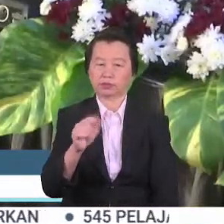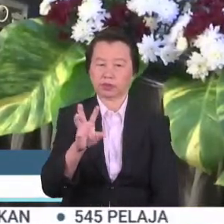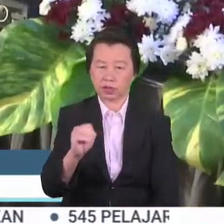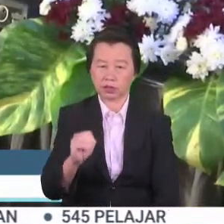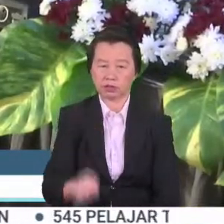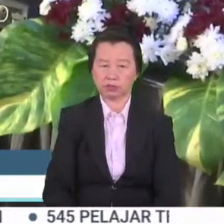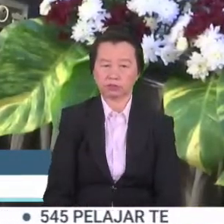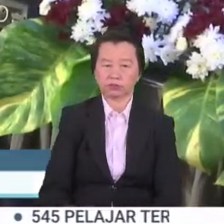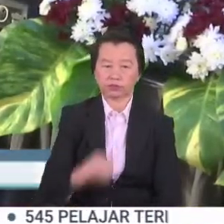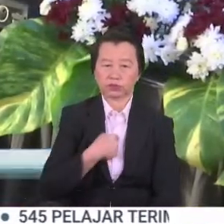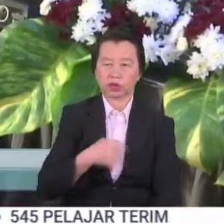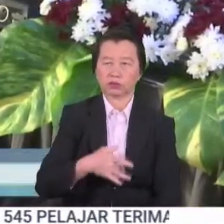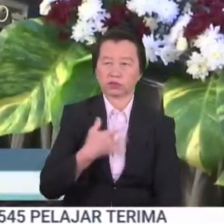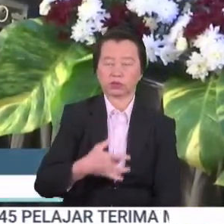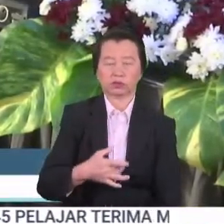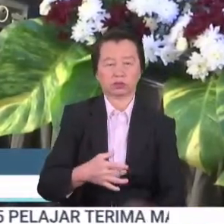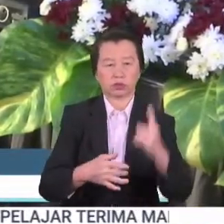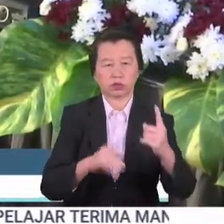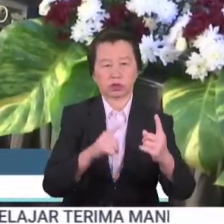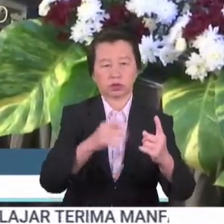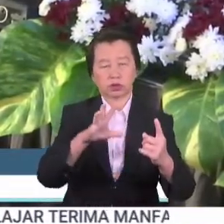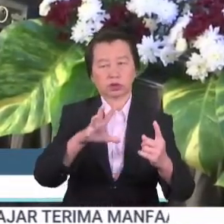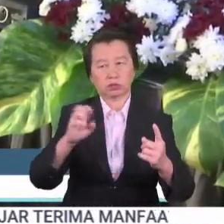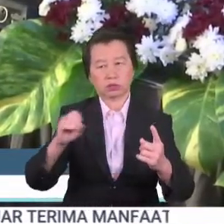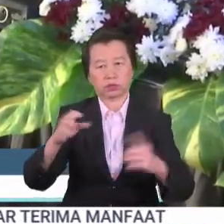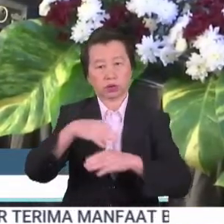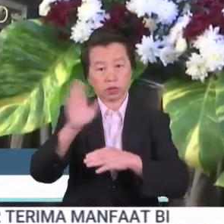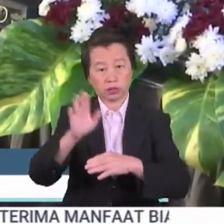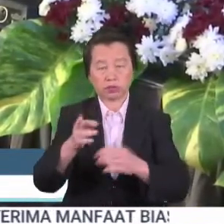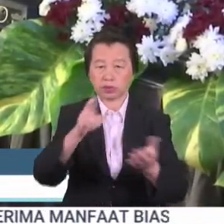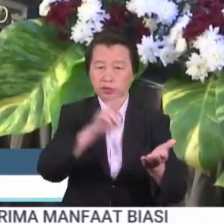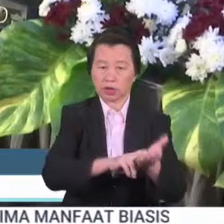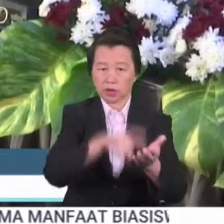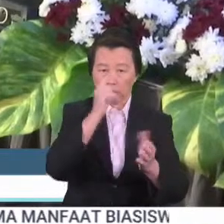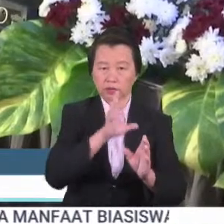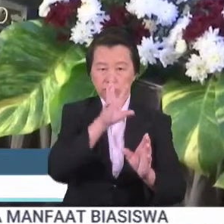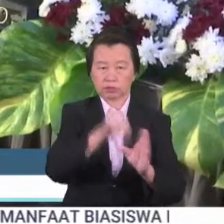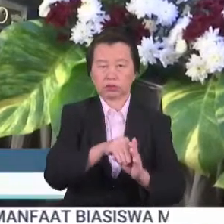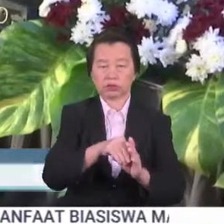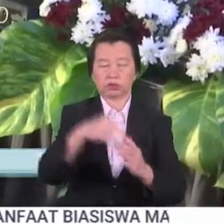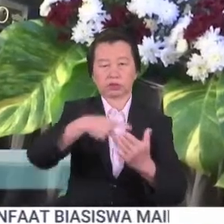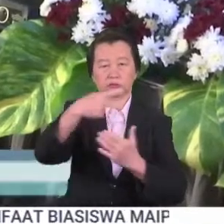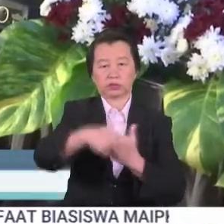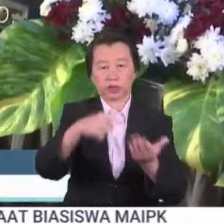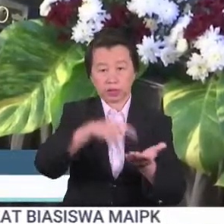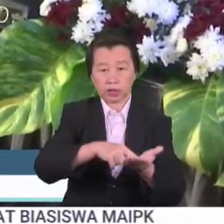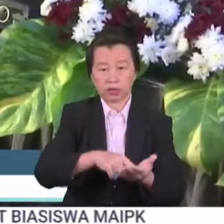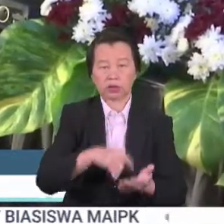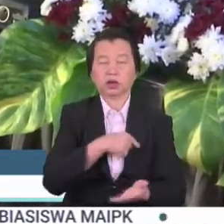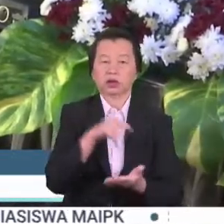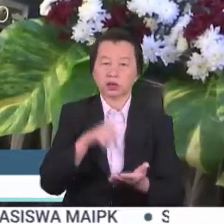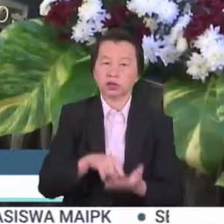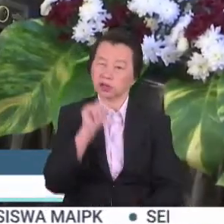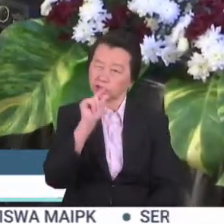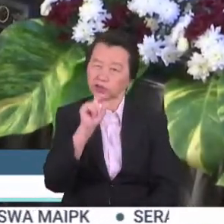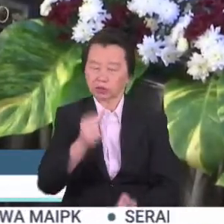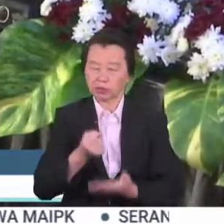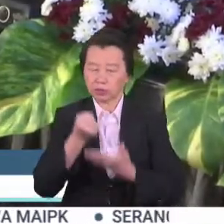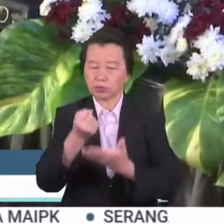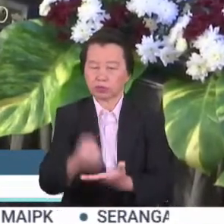difahamkan lebih kurang dalam 1500 lebih Klinik di seluruh negara yang daftar untuk menyertai program ini Jadi ini sedikit sebanyak dapat